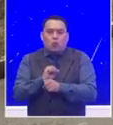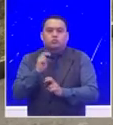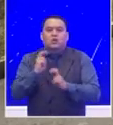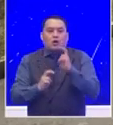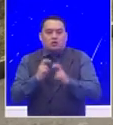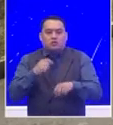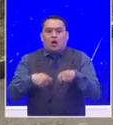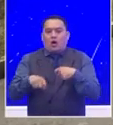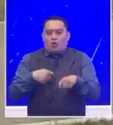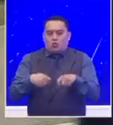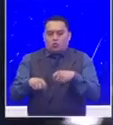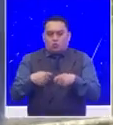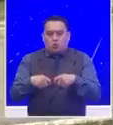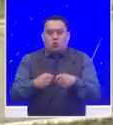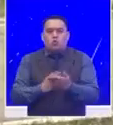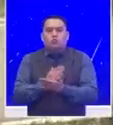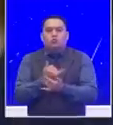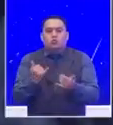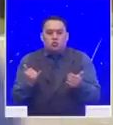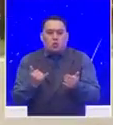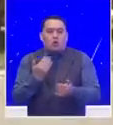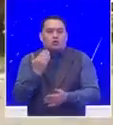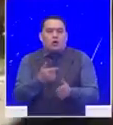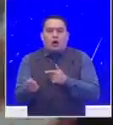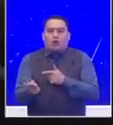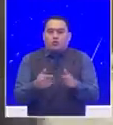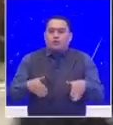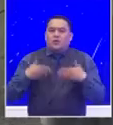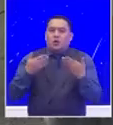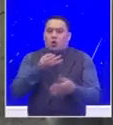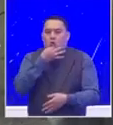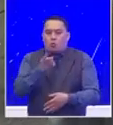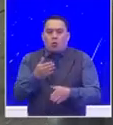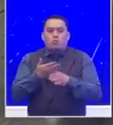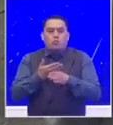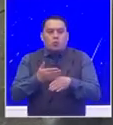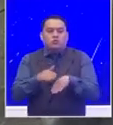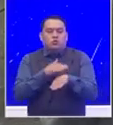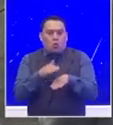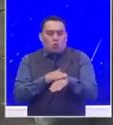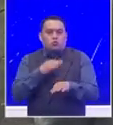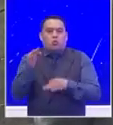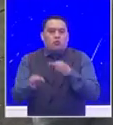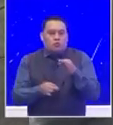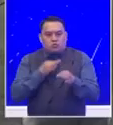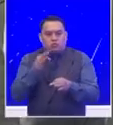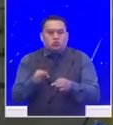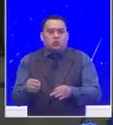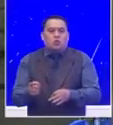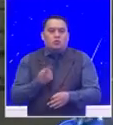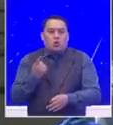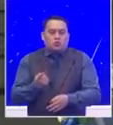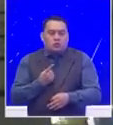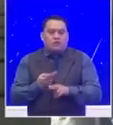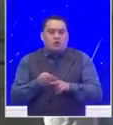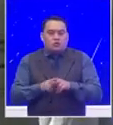прекращать торговлю и сворачивать услуги. Тем не менее, они готовы предложить любую помощь на благо тех, кто круглосуточно стоит на страже